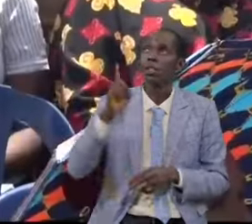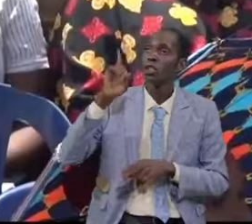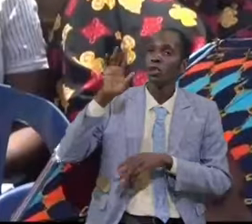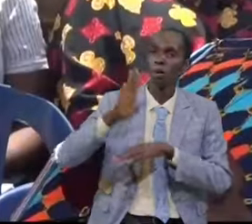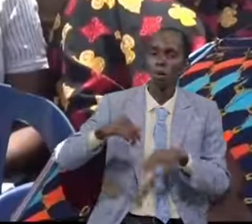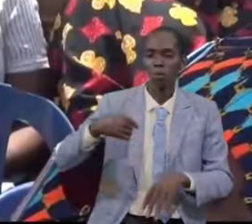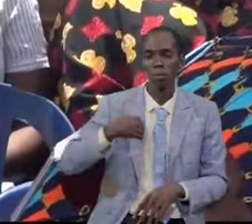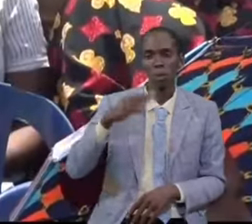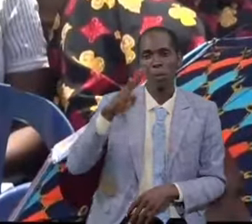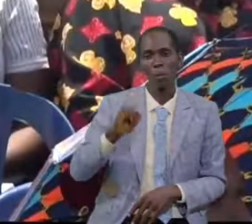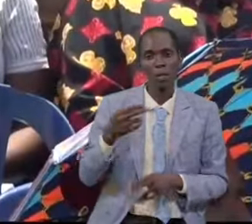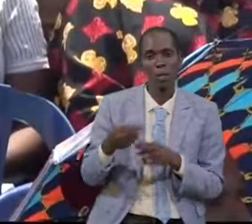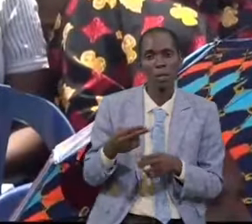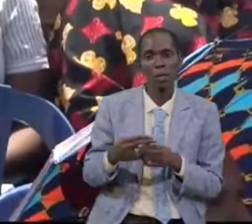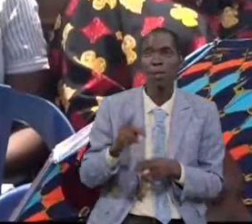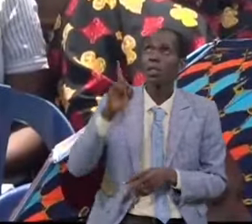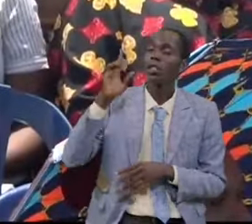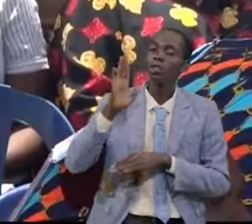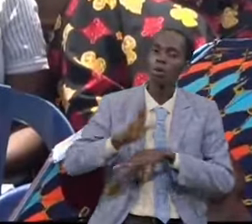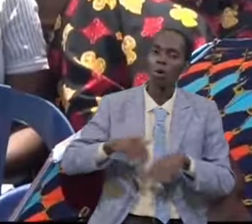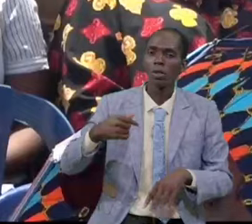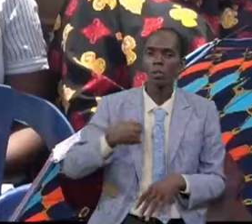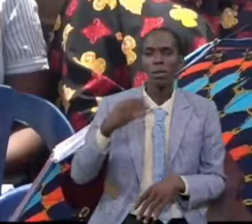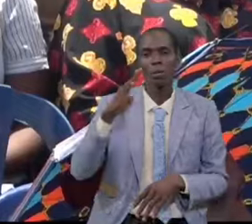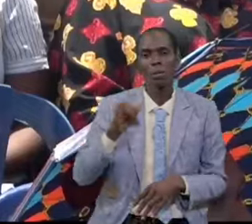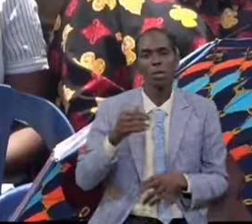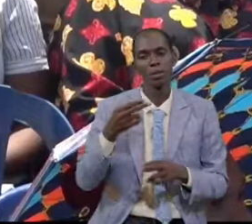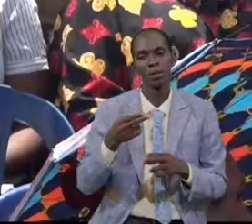nom. Il m'appelle par mon nom.